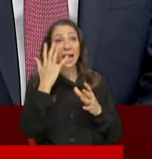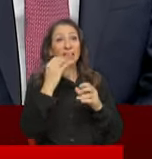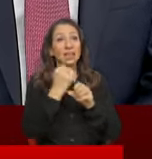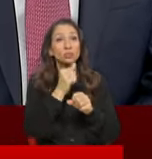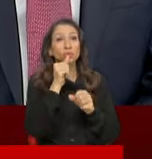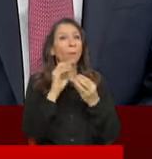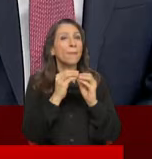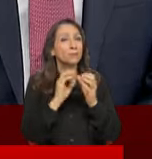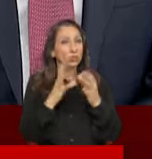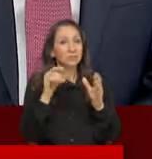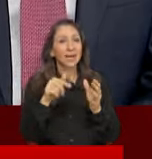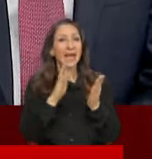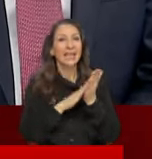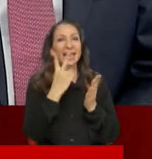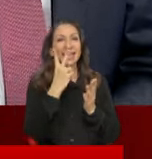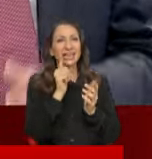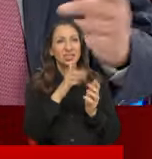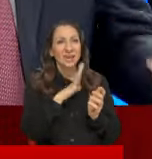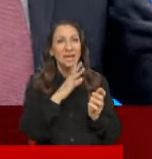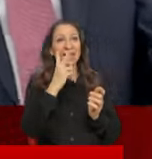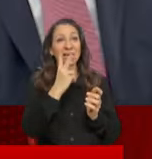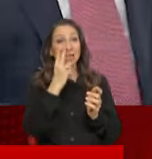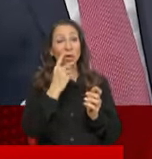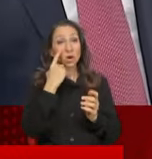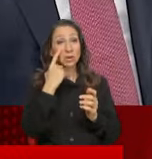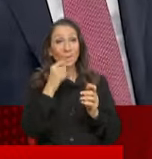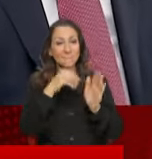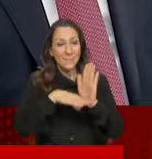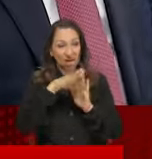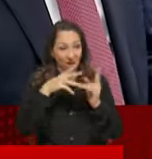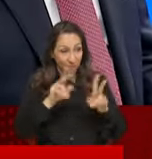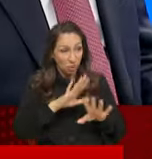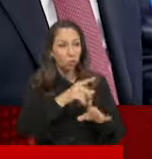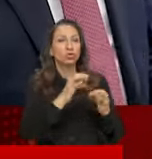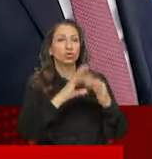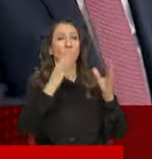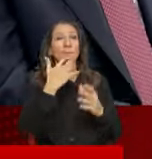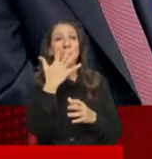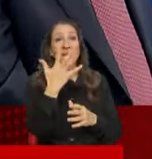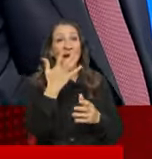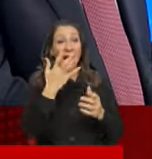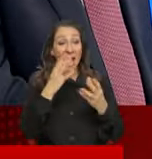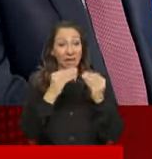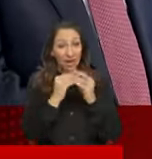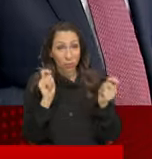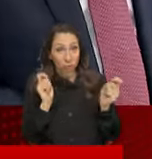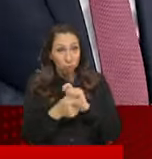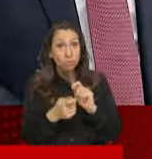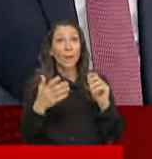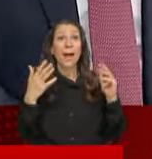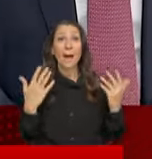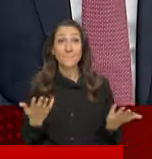işini çözdük şimdi elimizde iki tane ilçe kaldı o da yedi gözü barajıyla çözecek onları da bitireceğiz Yani ben bu 5 yılda hem Adana'yı dönüştüreceğiz